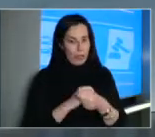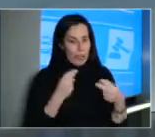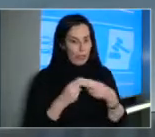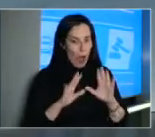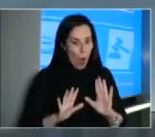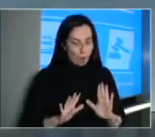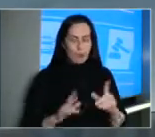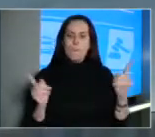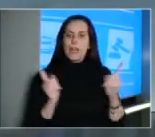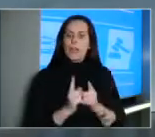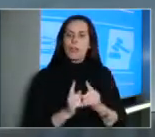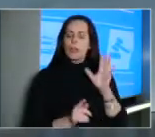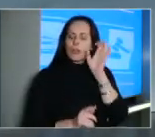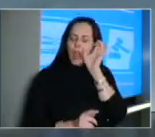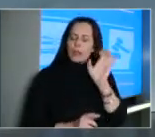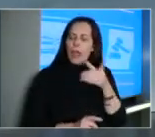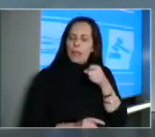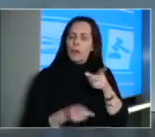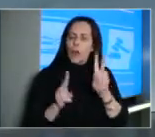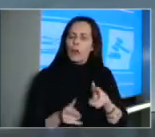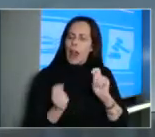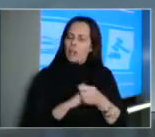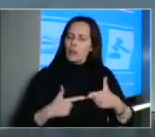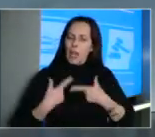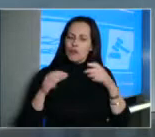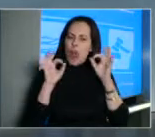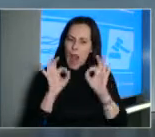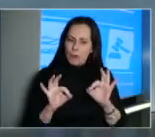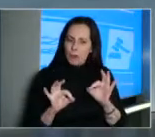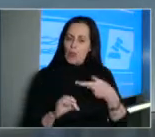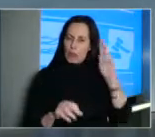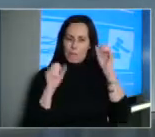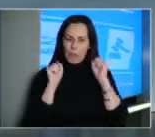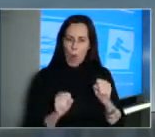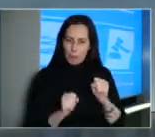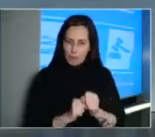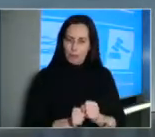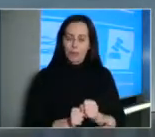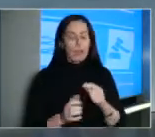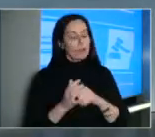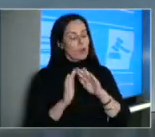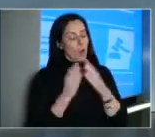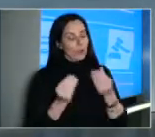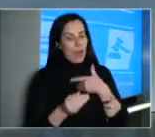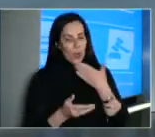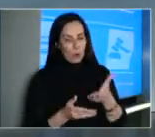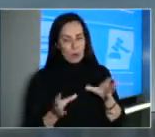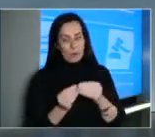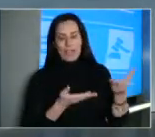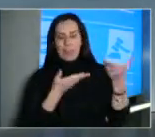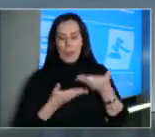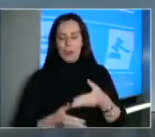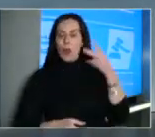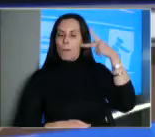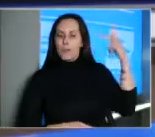בקרוב. בקיצור, הקשיבו ותראו איך אתם יכולים להפוך את החיים שלכם לבטוחים יותר. לשם כל הדברים האלה אנחנו הזמנו לכאן